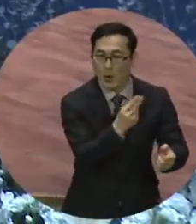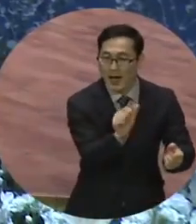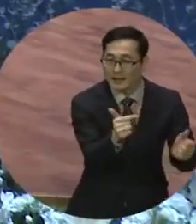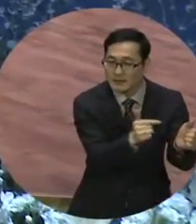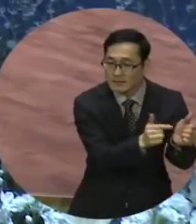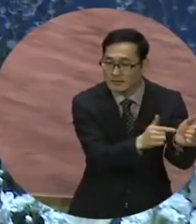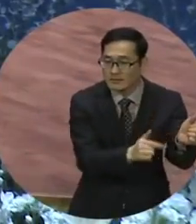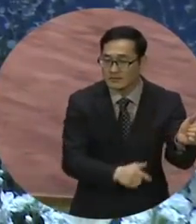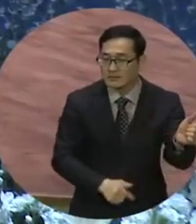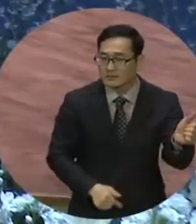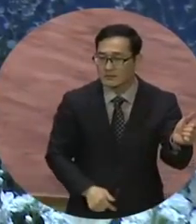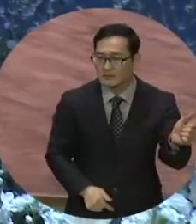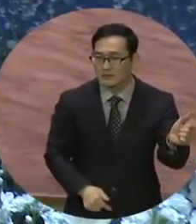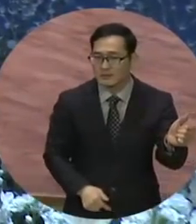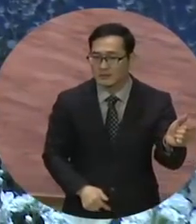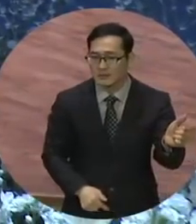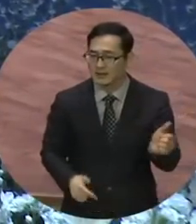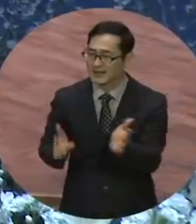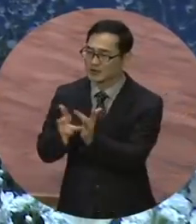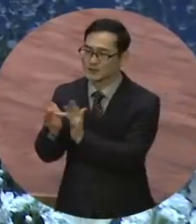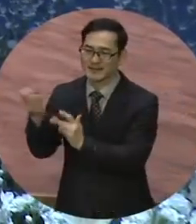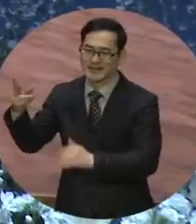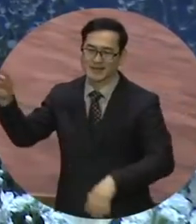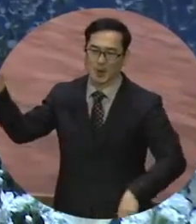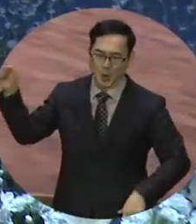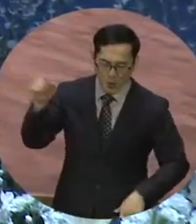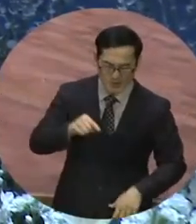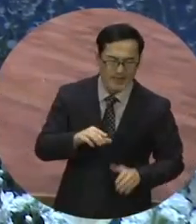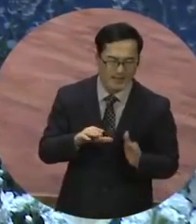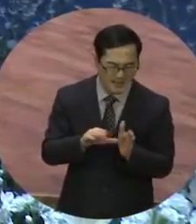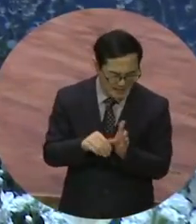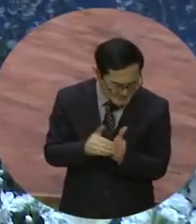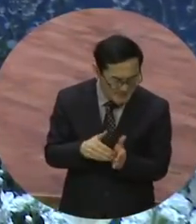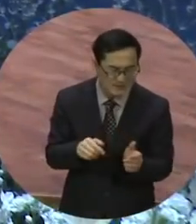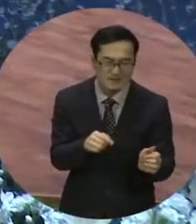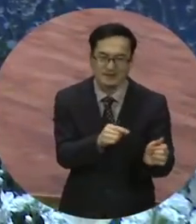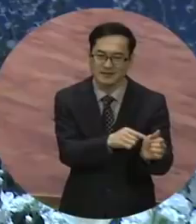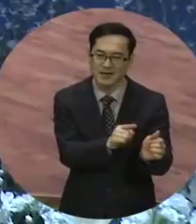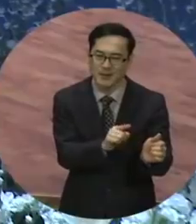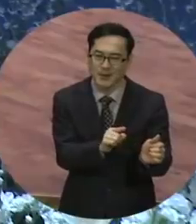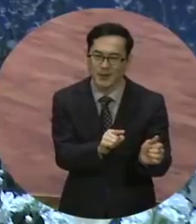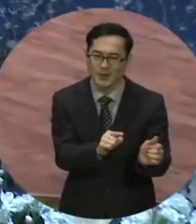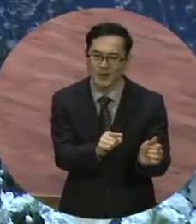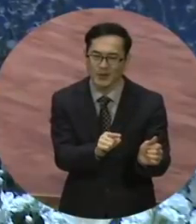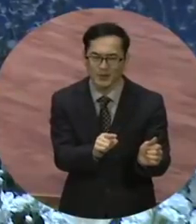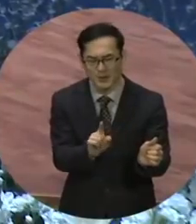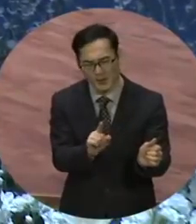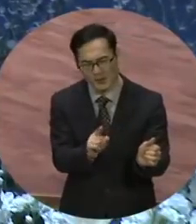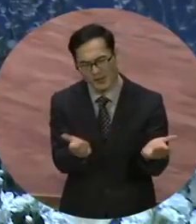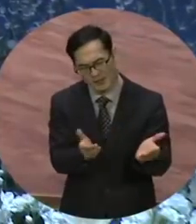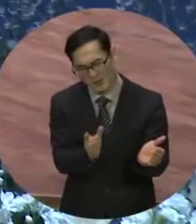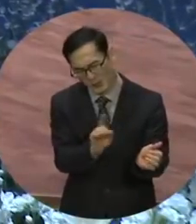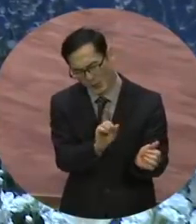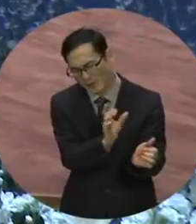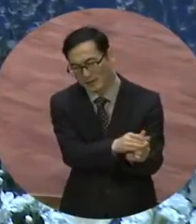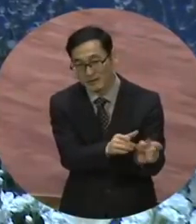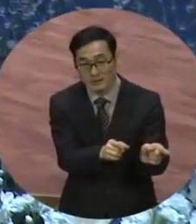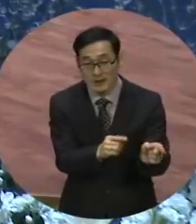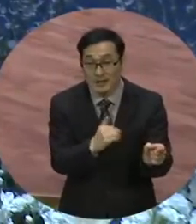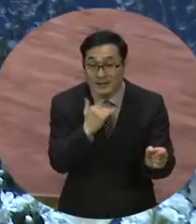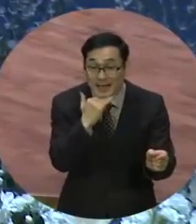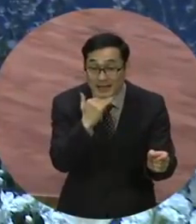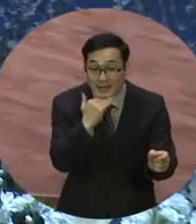요한 나름대로 내가 올 때까지 그랬죠, 예수님. 그래서 요한은요, 100세 가까이 살았어요. 그때 100세면 대단한